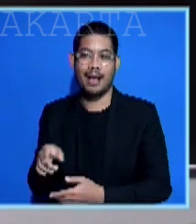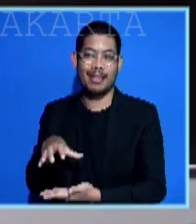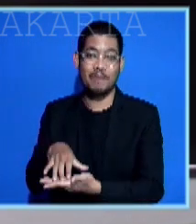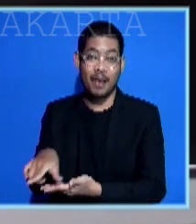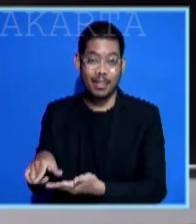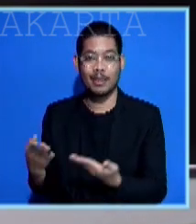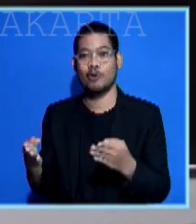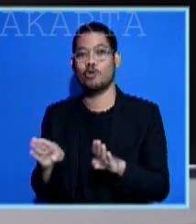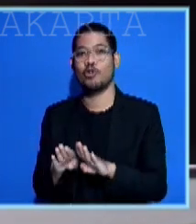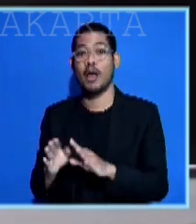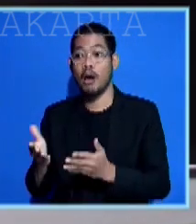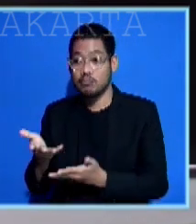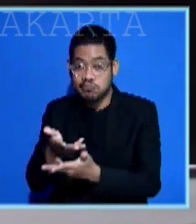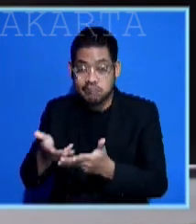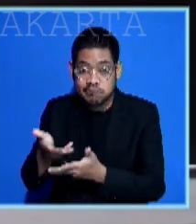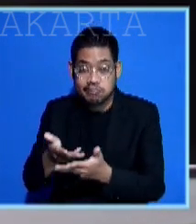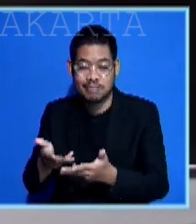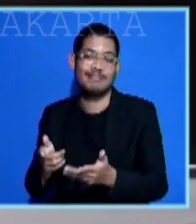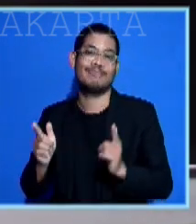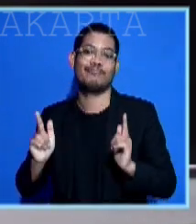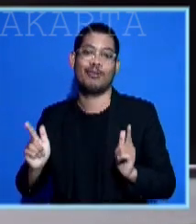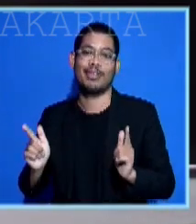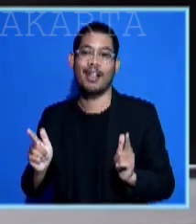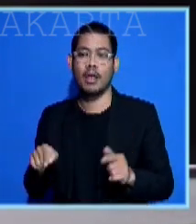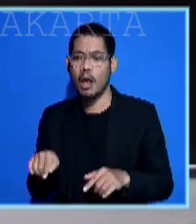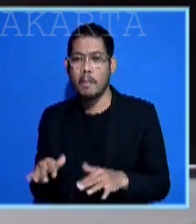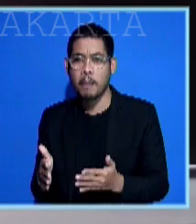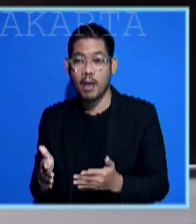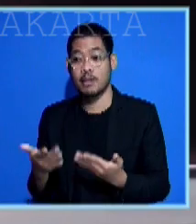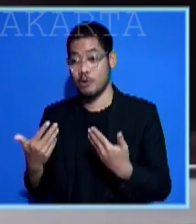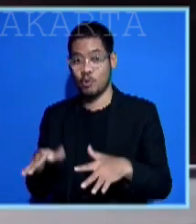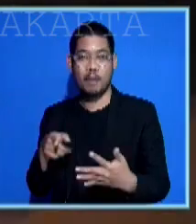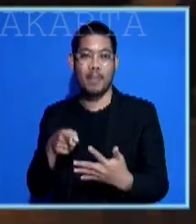hanya membahas obrolan ringan serta kondisi pasca pemilu 2024.